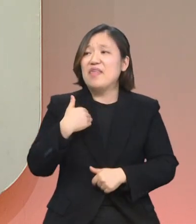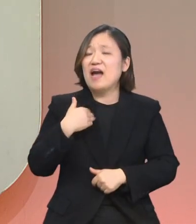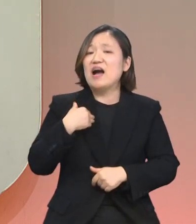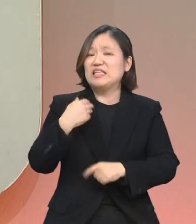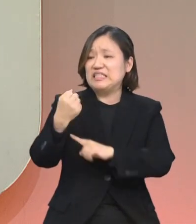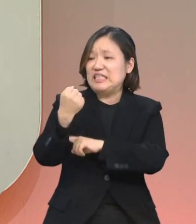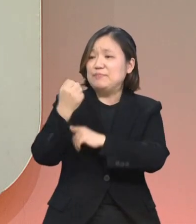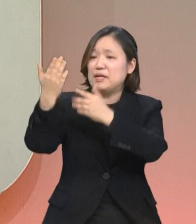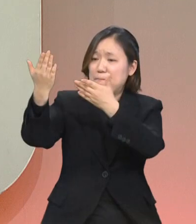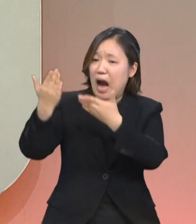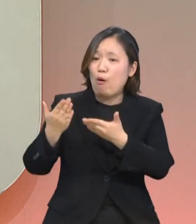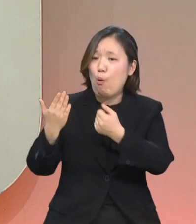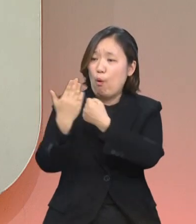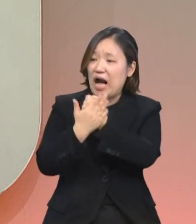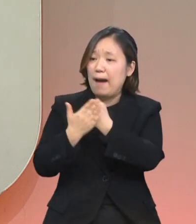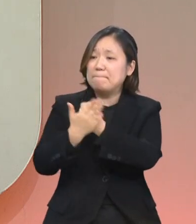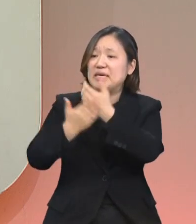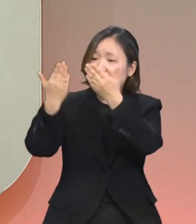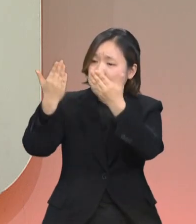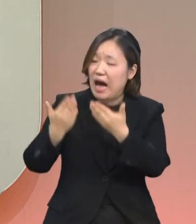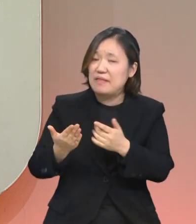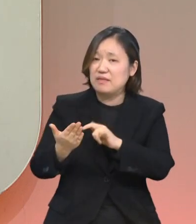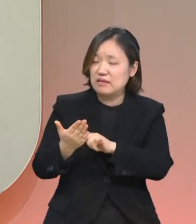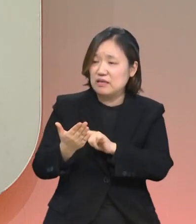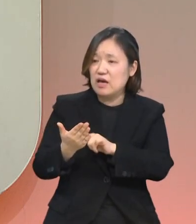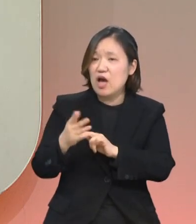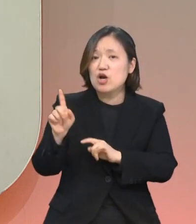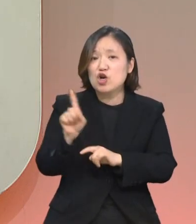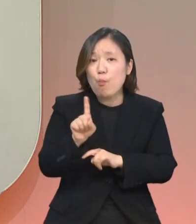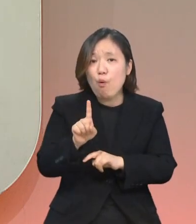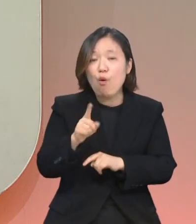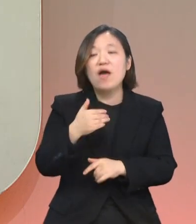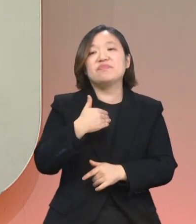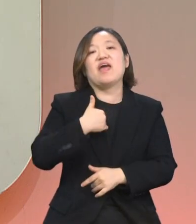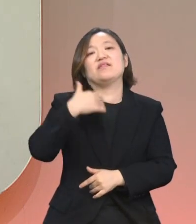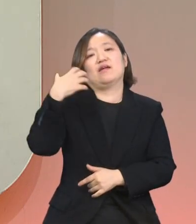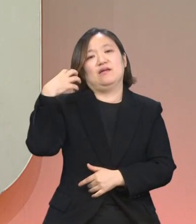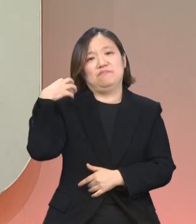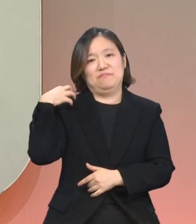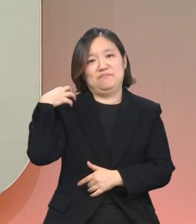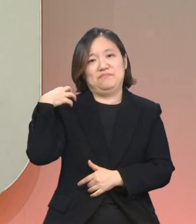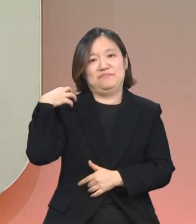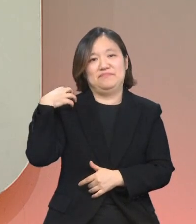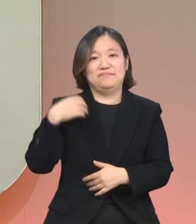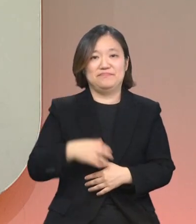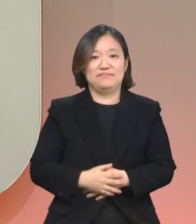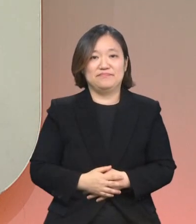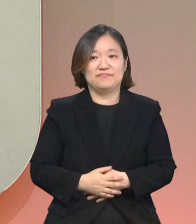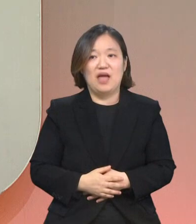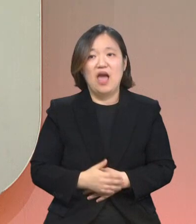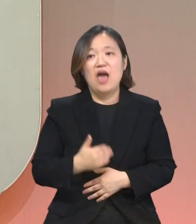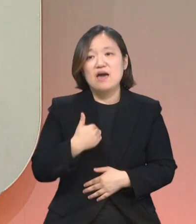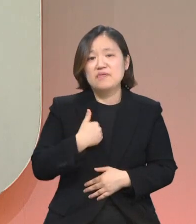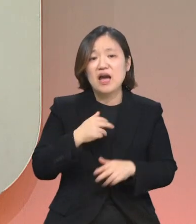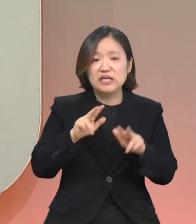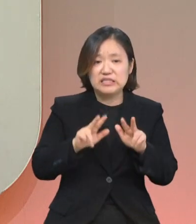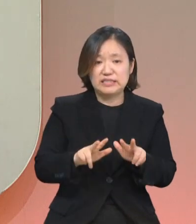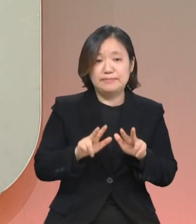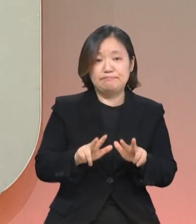받았을 수 없고의 그 목선 온전히 나의 몫이구나 지금이 순간